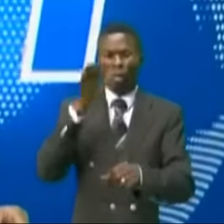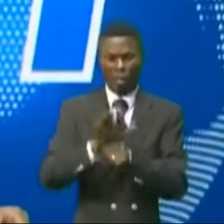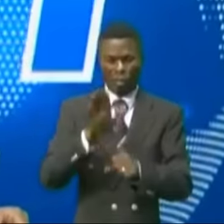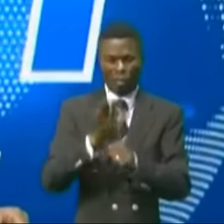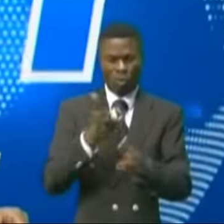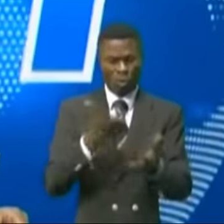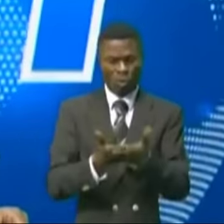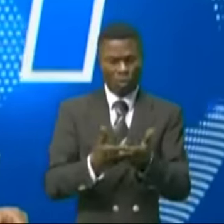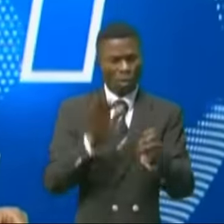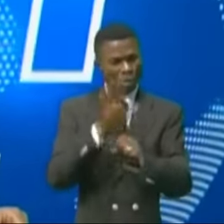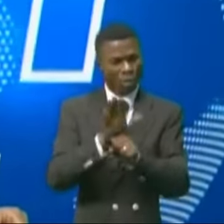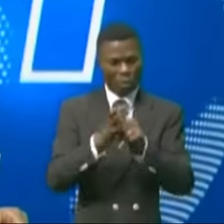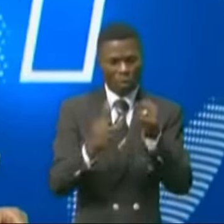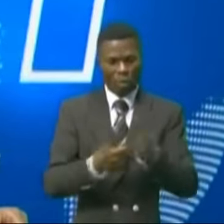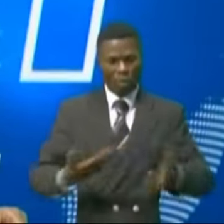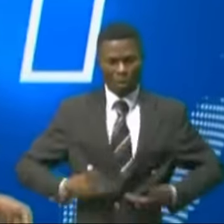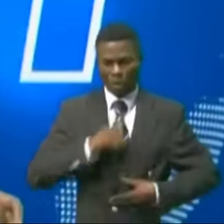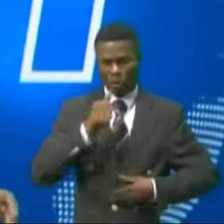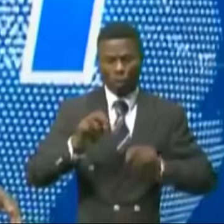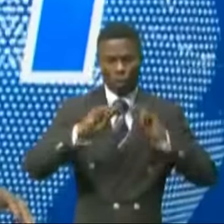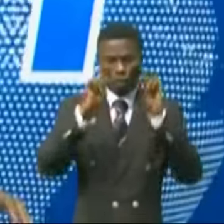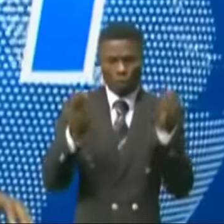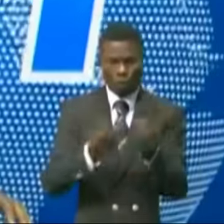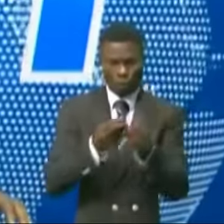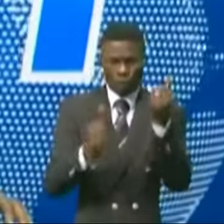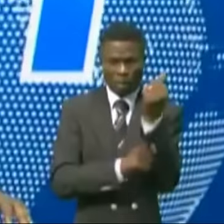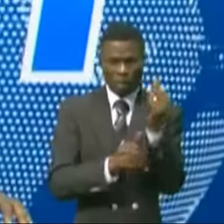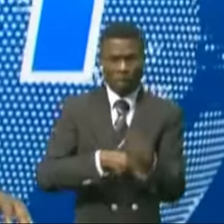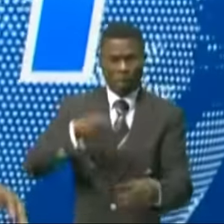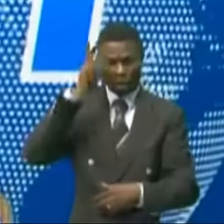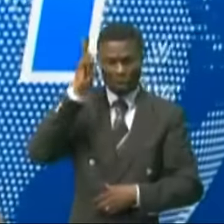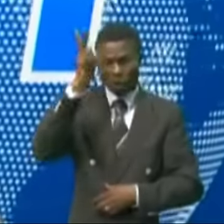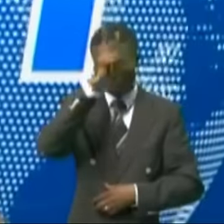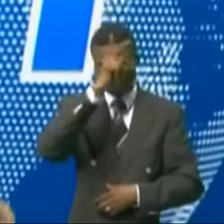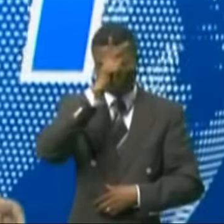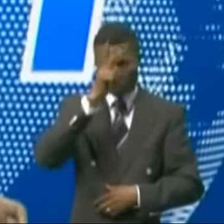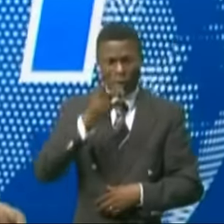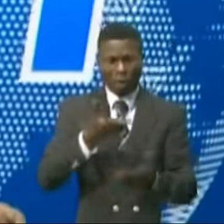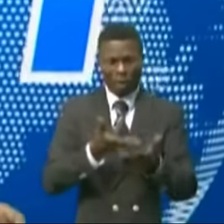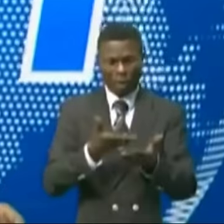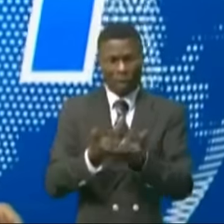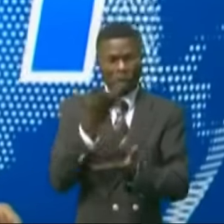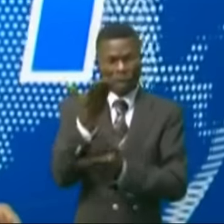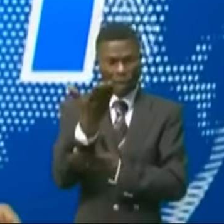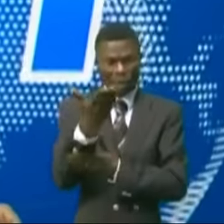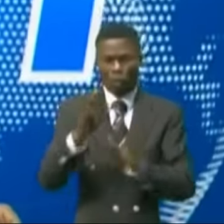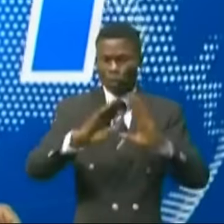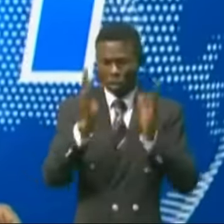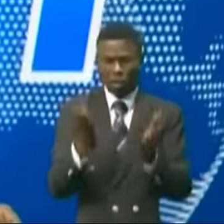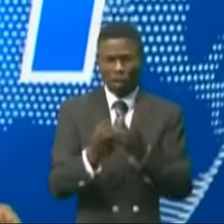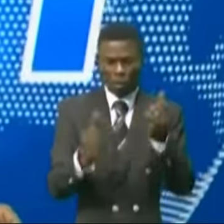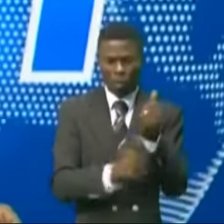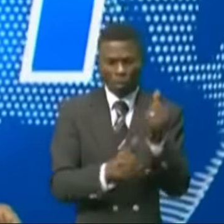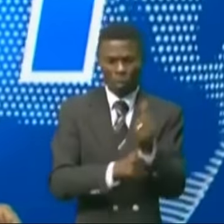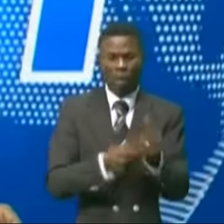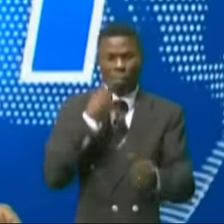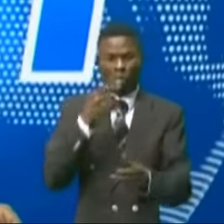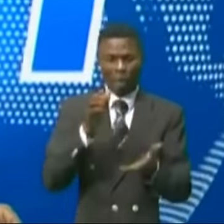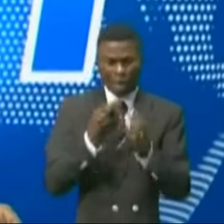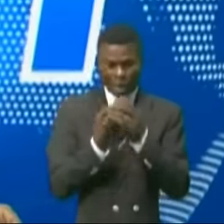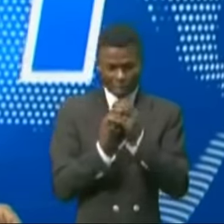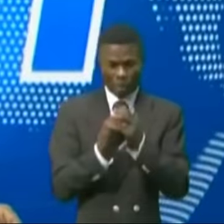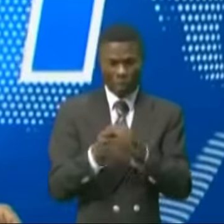d'indignation. Dans le Haut-Katanga, les forces vivent sous la bannière de la vision Fatih rénovée, appelle à une mobilisation. On en parle dans un